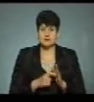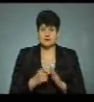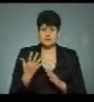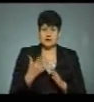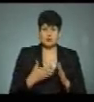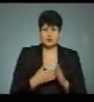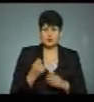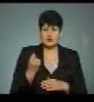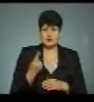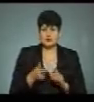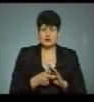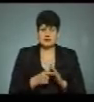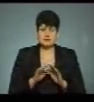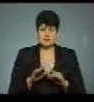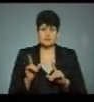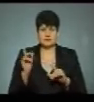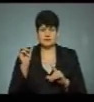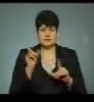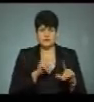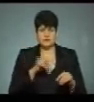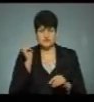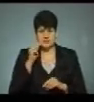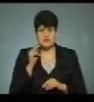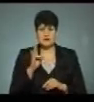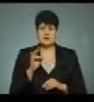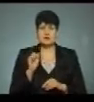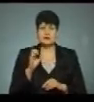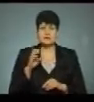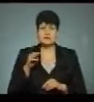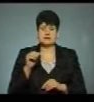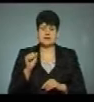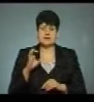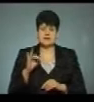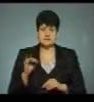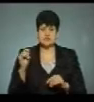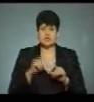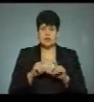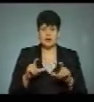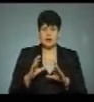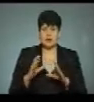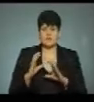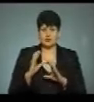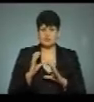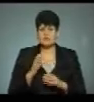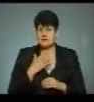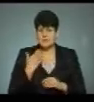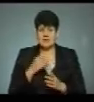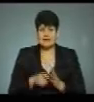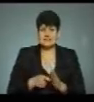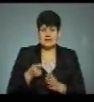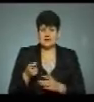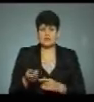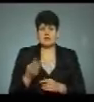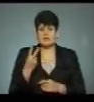до 11 класу учні будуть навчатися у Настасівській школі. Шкільного автобуса, каже, громада немає. Заявку на автобус подали